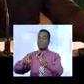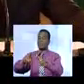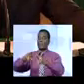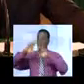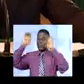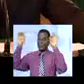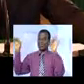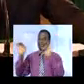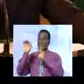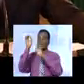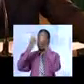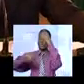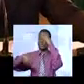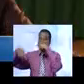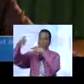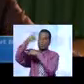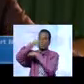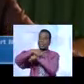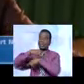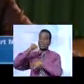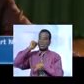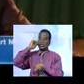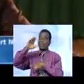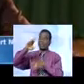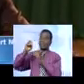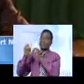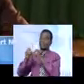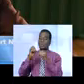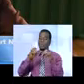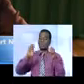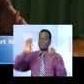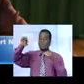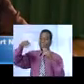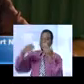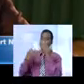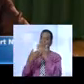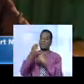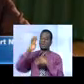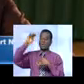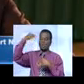de l'entrepreneuriat féminin organisée par le ministère de